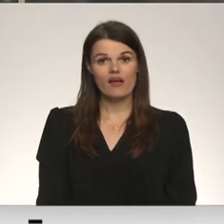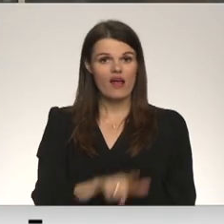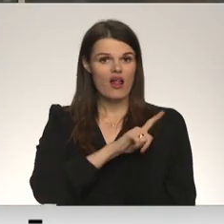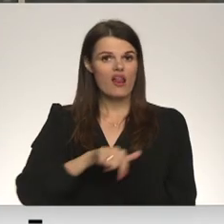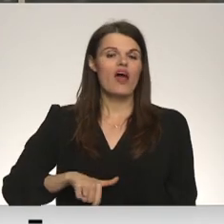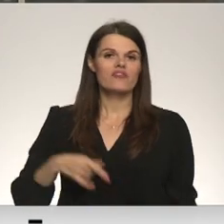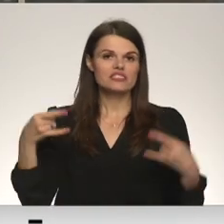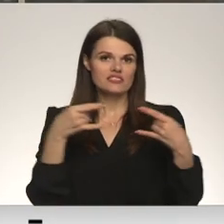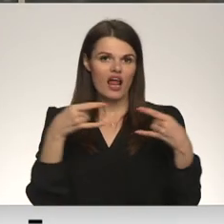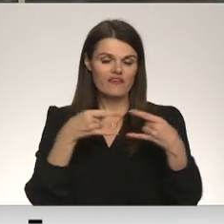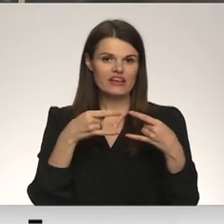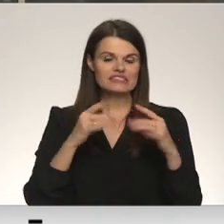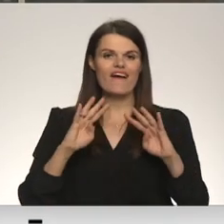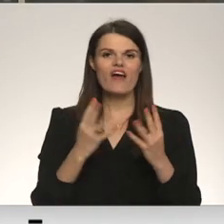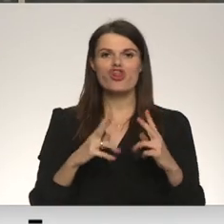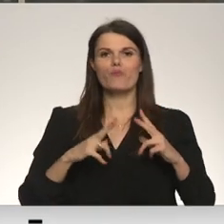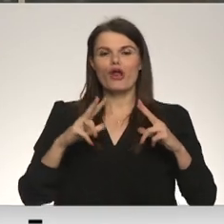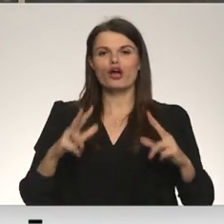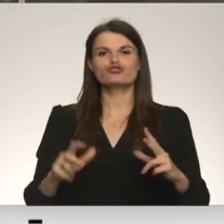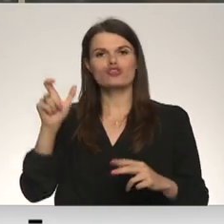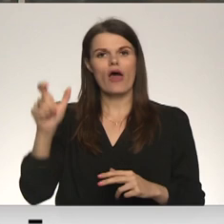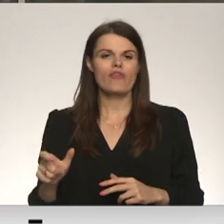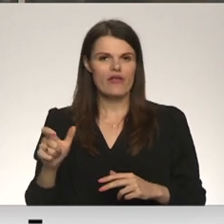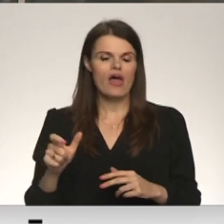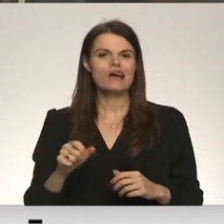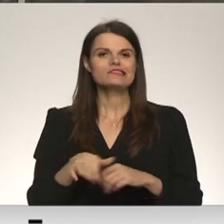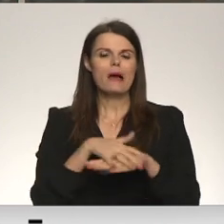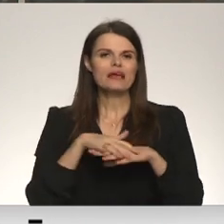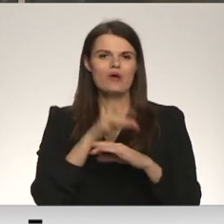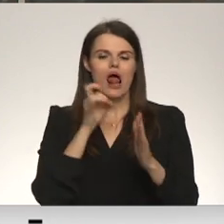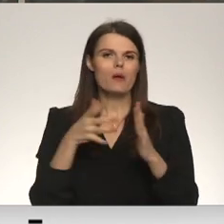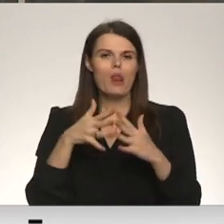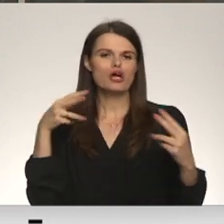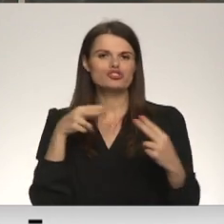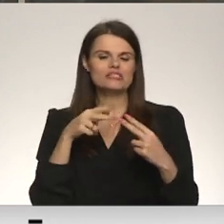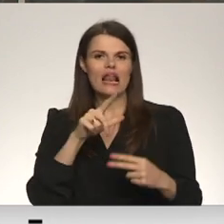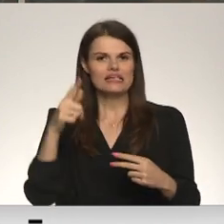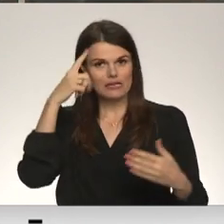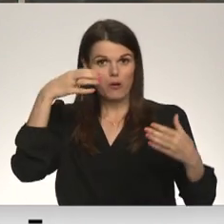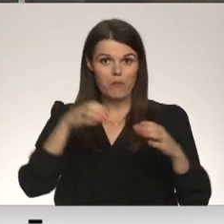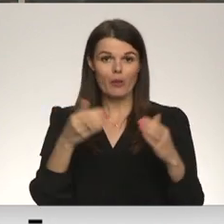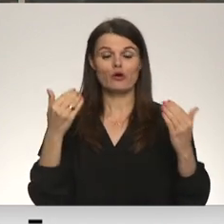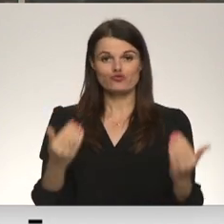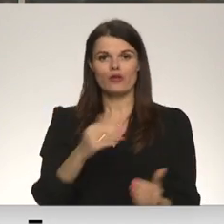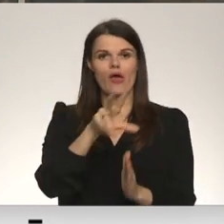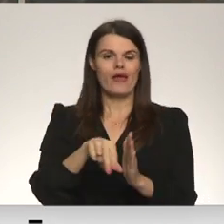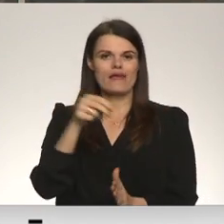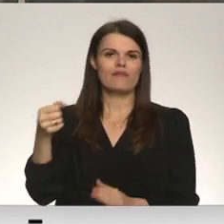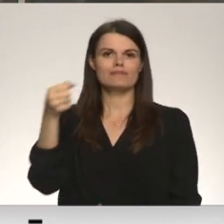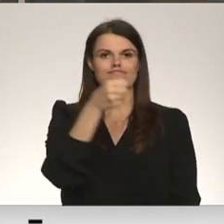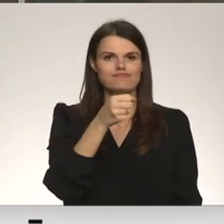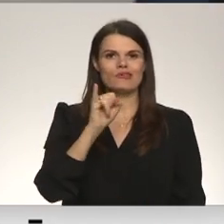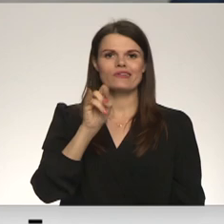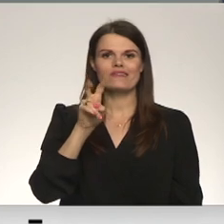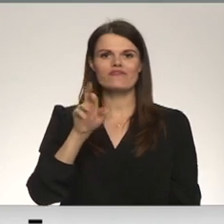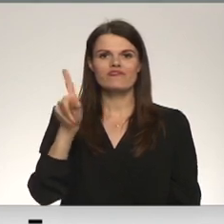Latvijas televīzijas valdes priekšsēdētāja amatā sabiedrisko elektronisko plašsaziņas līdzekļu padomē šodien ievēlējusi Ivaru Priedi.